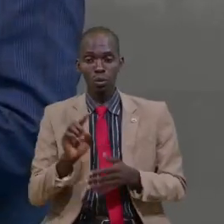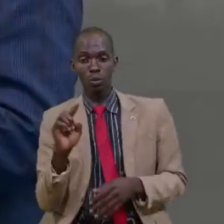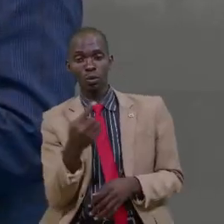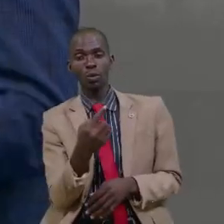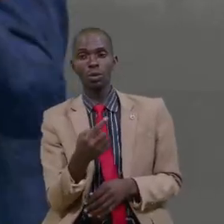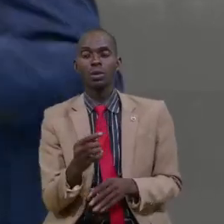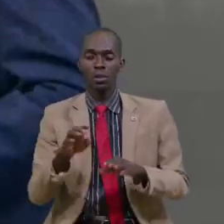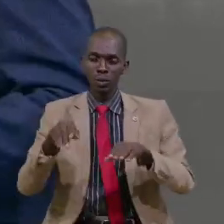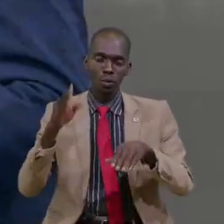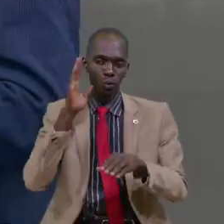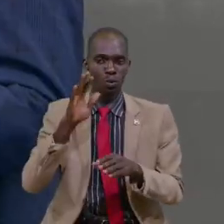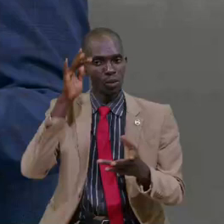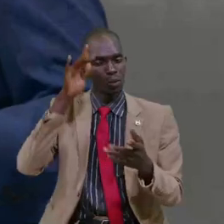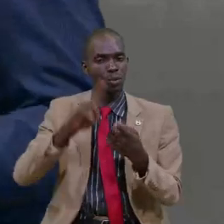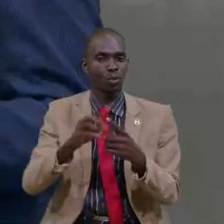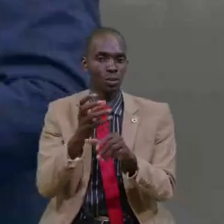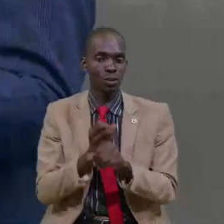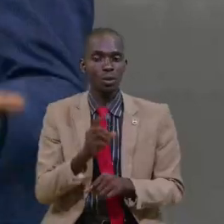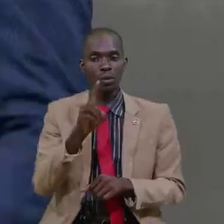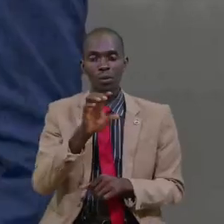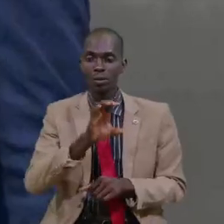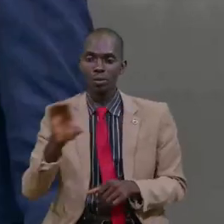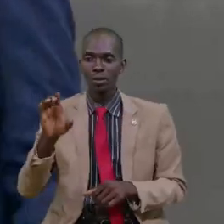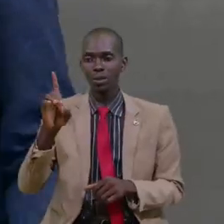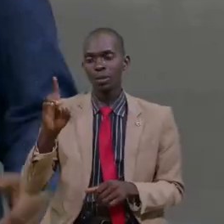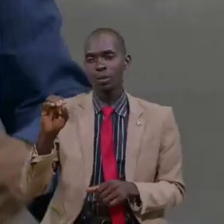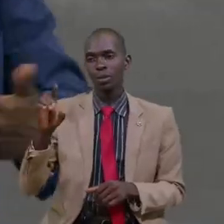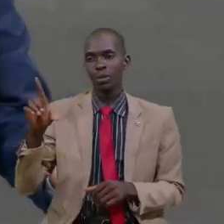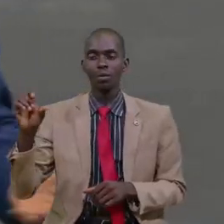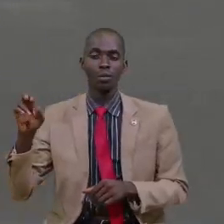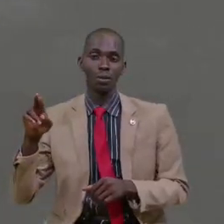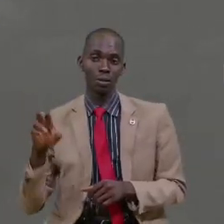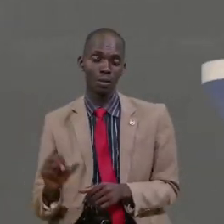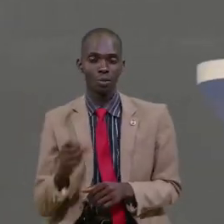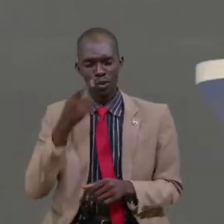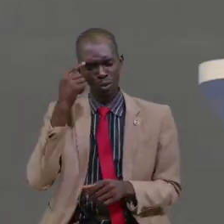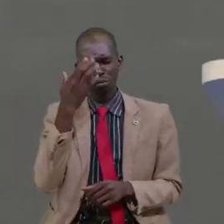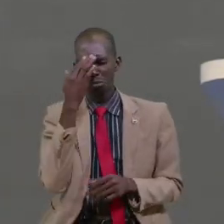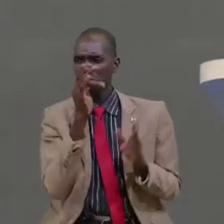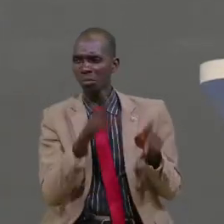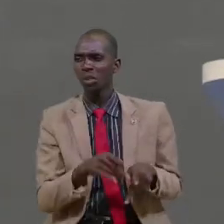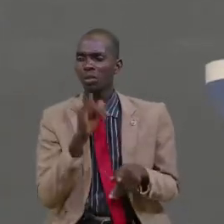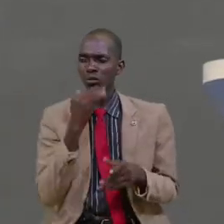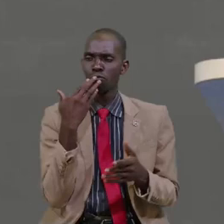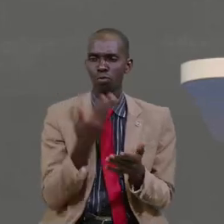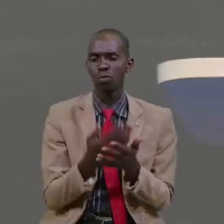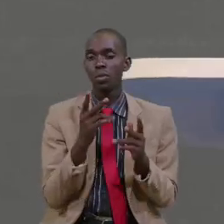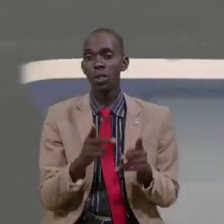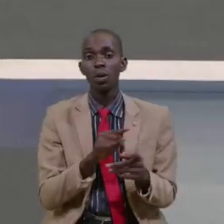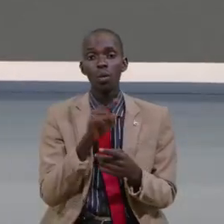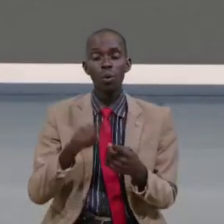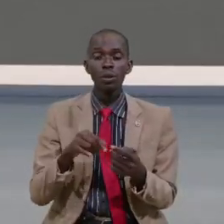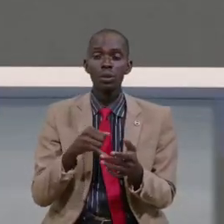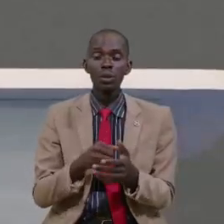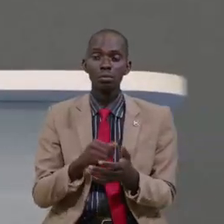donnera 100 dollars. Parce qu'il est un homme bon, un homme généreux. Maintenant, ton tour arrive, tu approches de